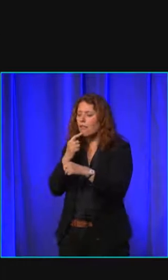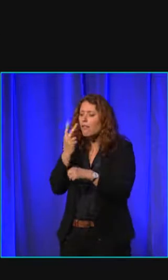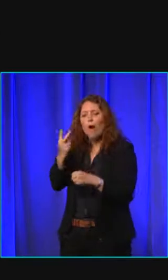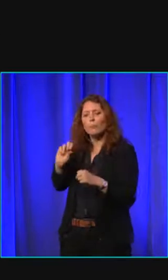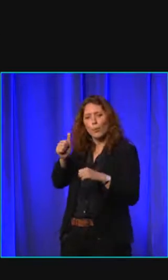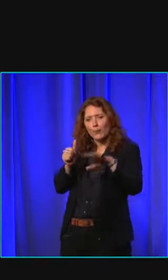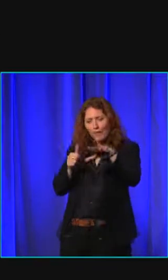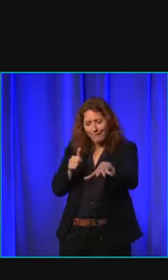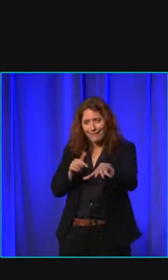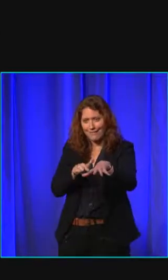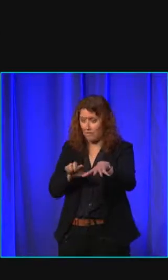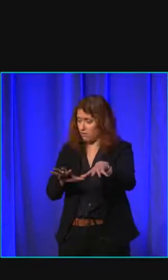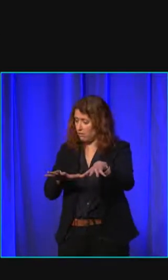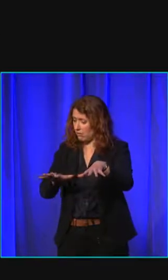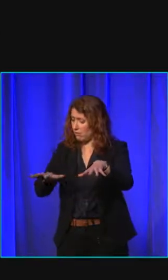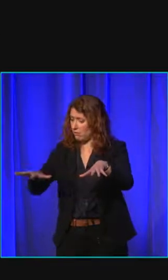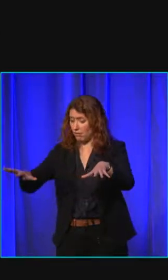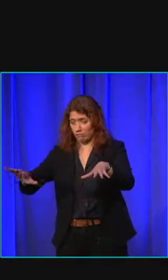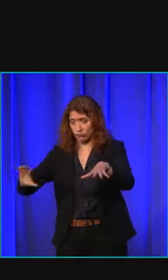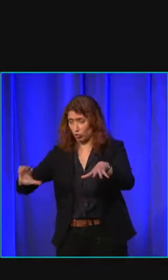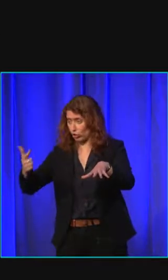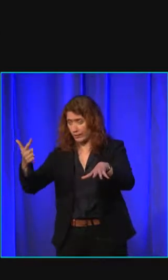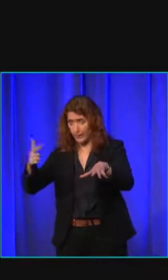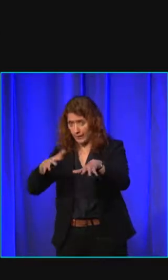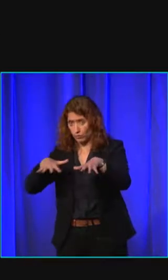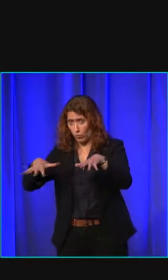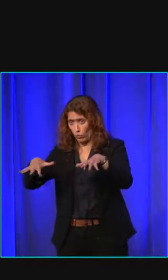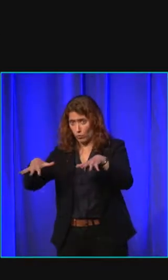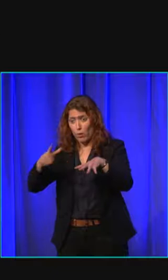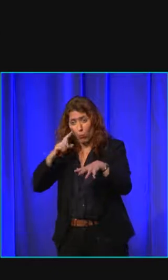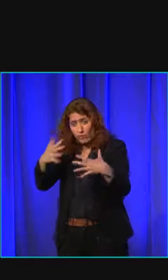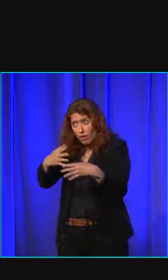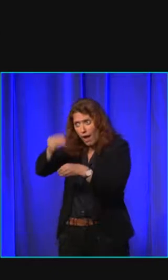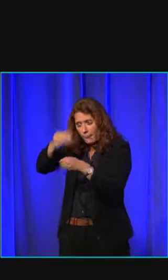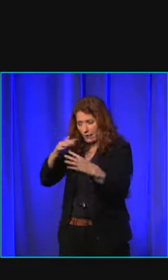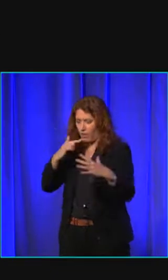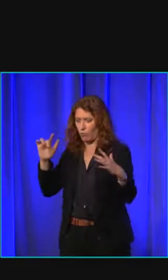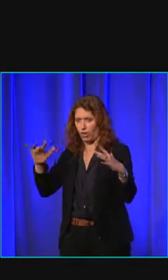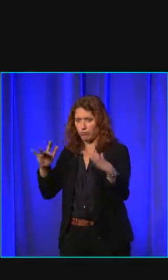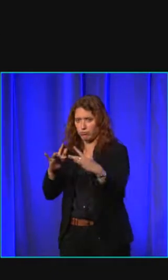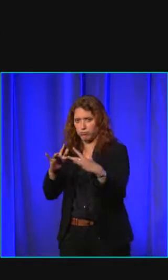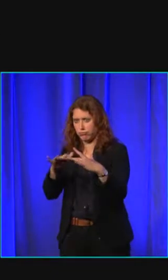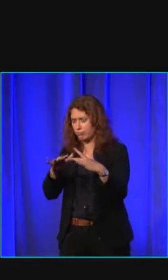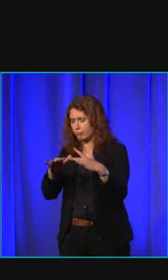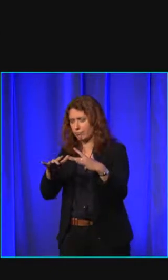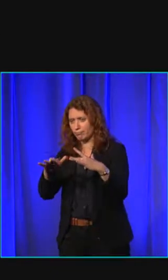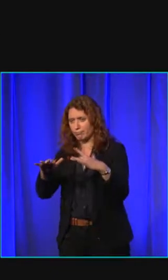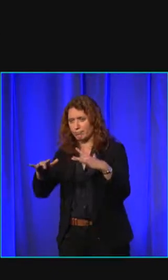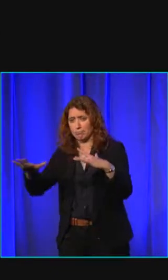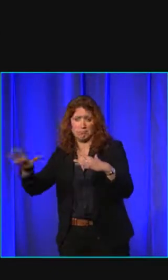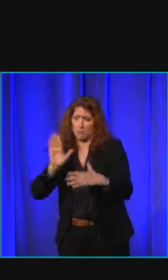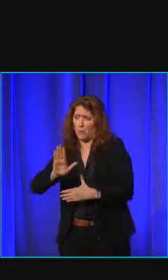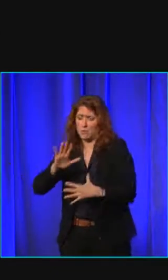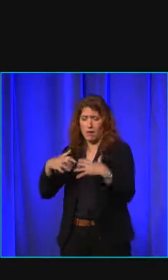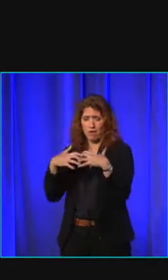nouveau réseau qui a été créé parce qu'il a appris quelque chose. Donc, le cerveau recrée de